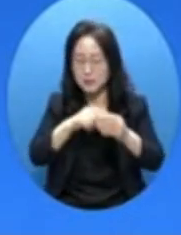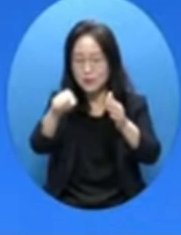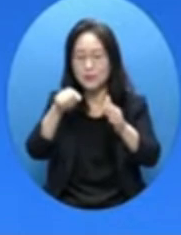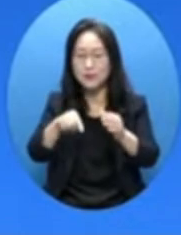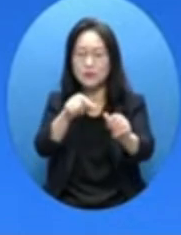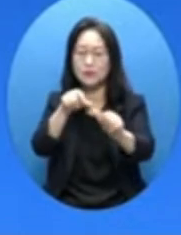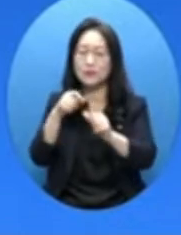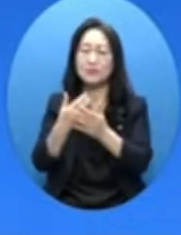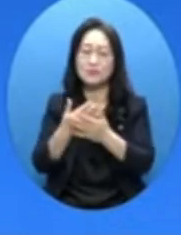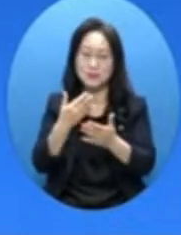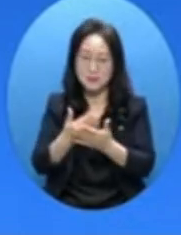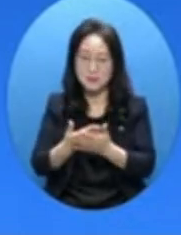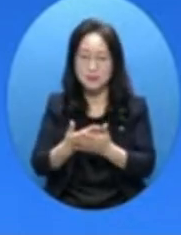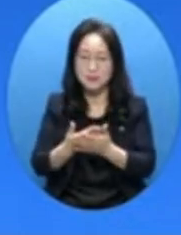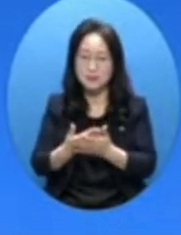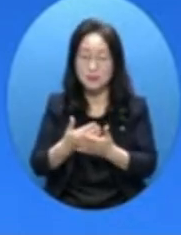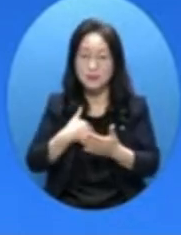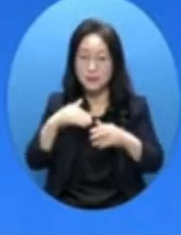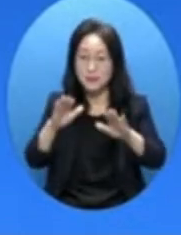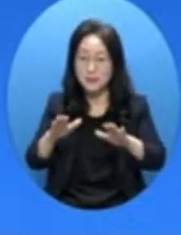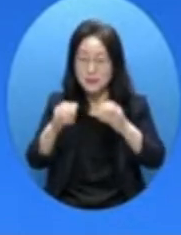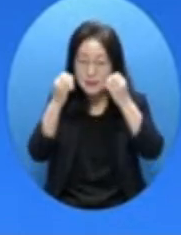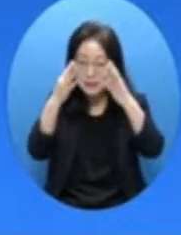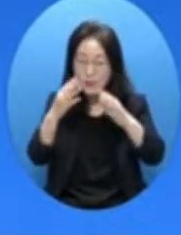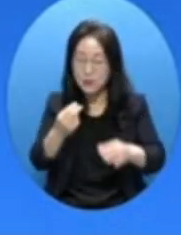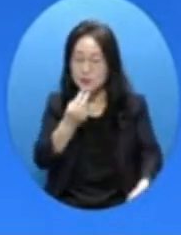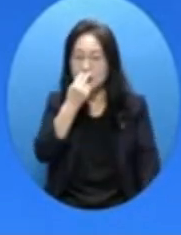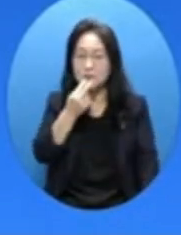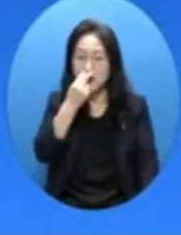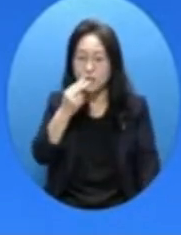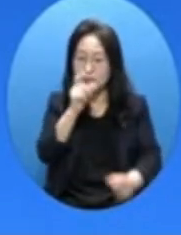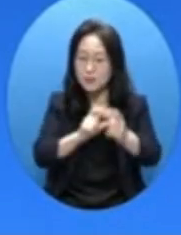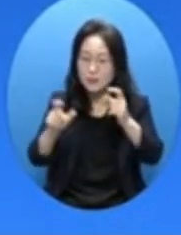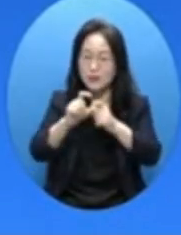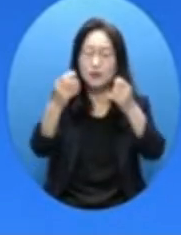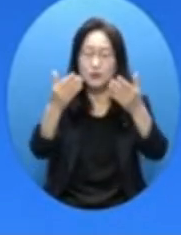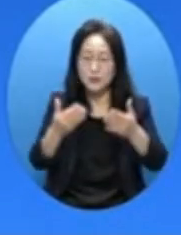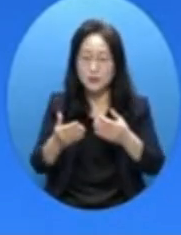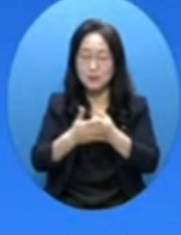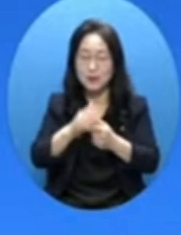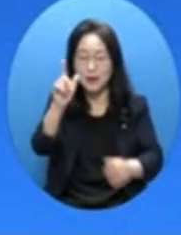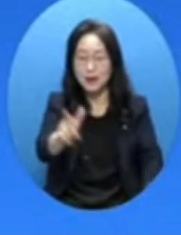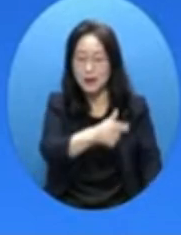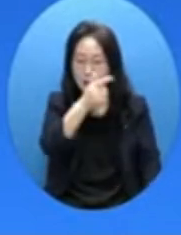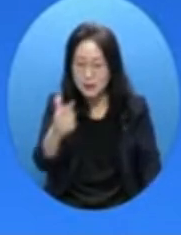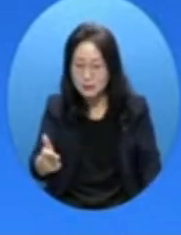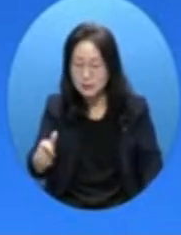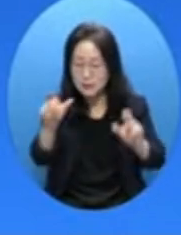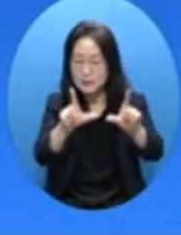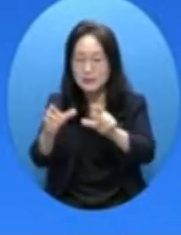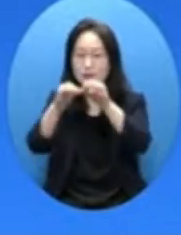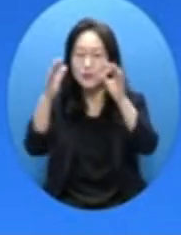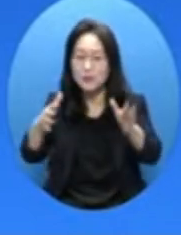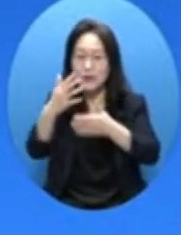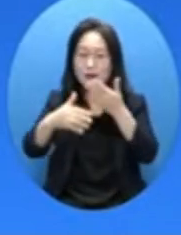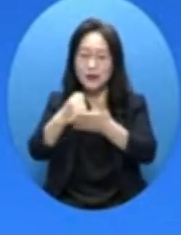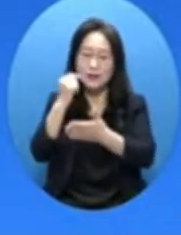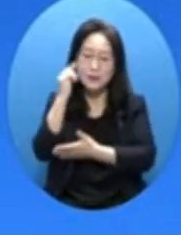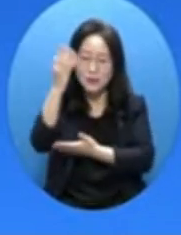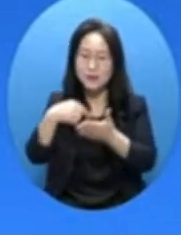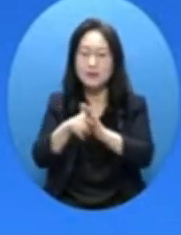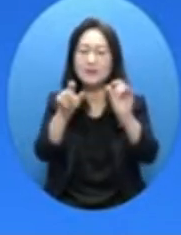건져주시옵소서. 오늘 내게 또 새로운 생명을 연장시켜주사오니 오늘 하루 살아간 동안 하나님 영광에 살아가게 하여